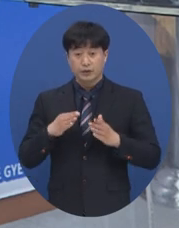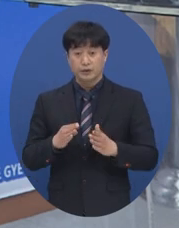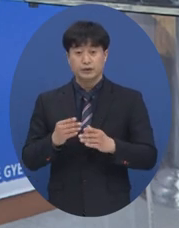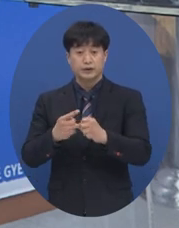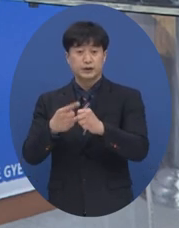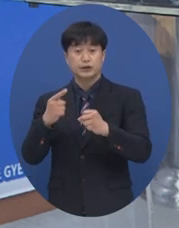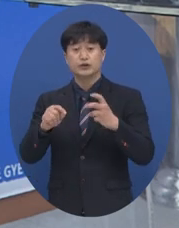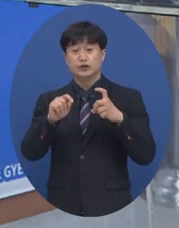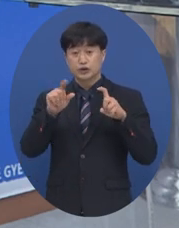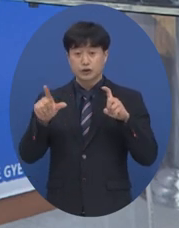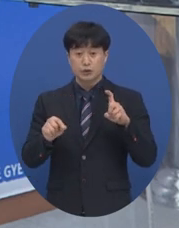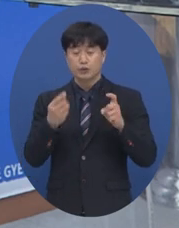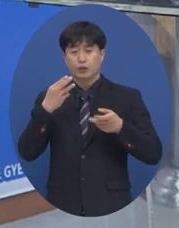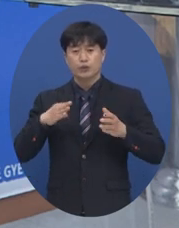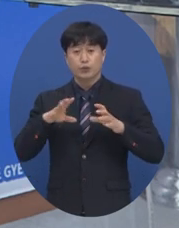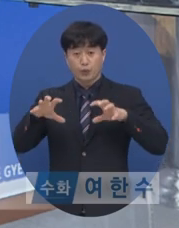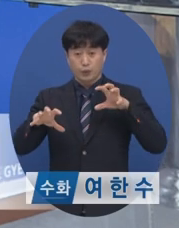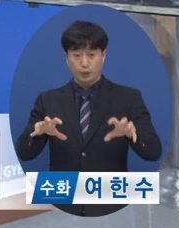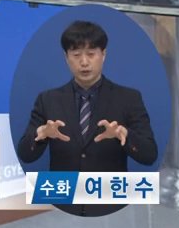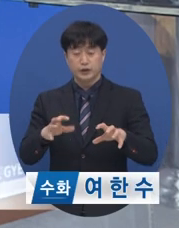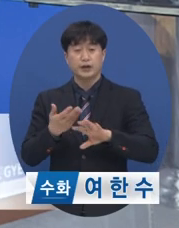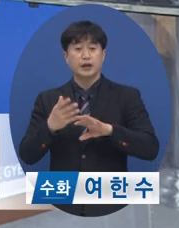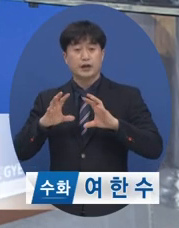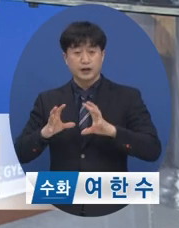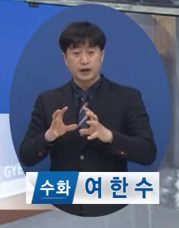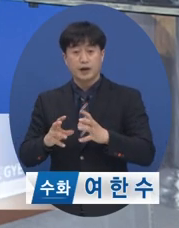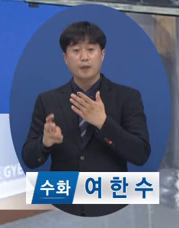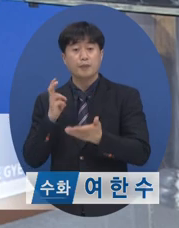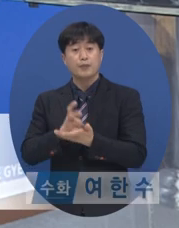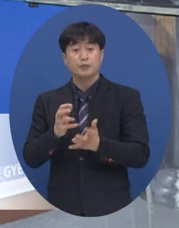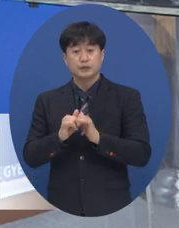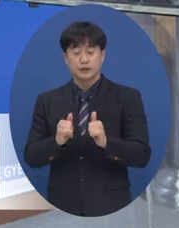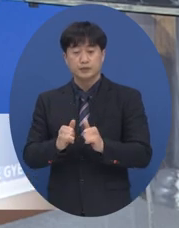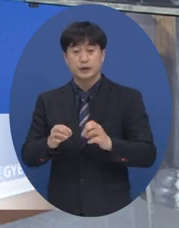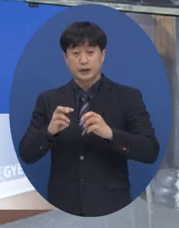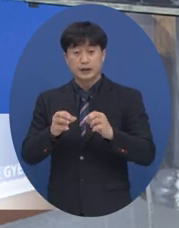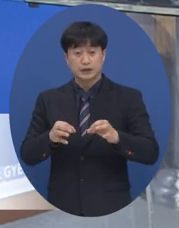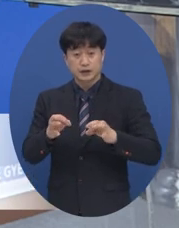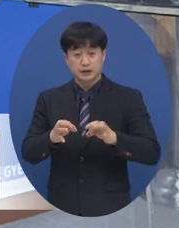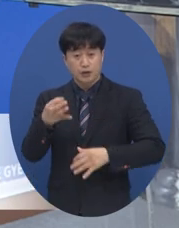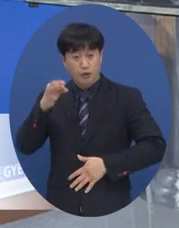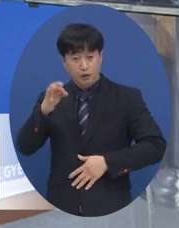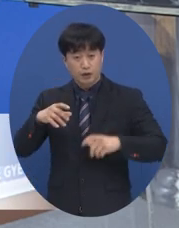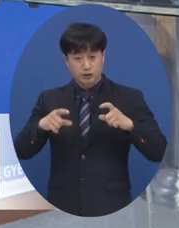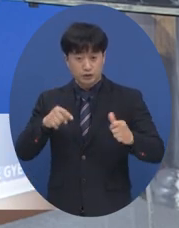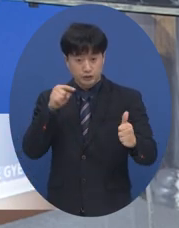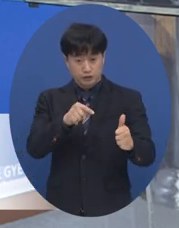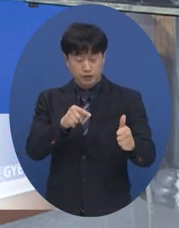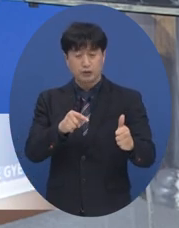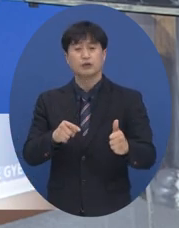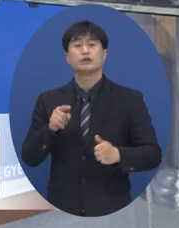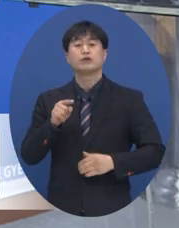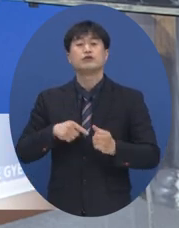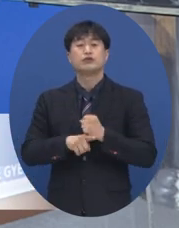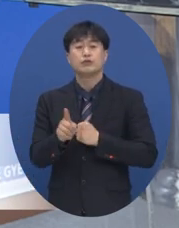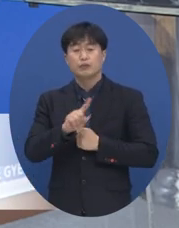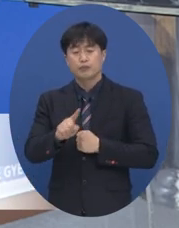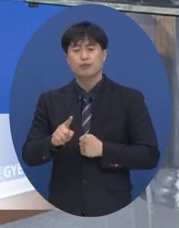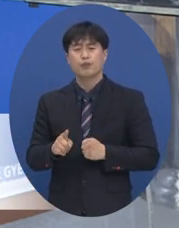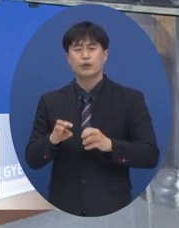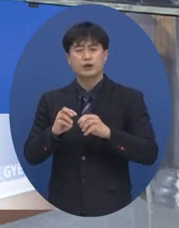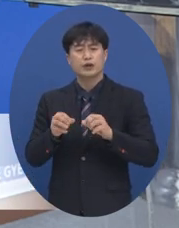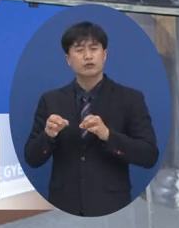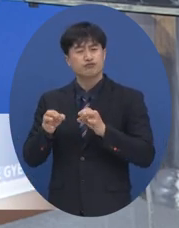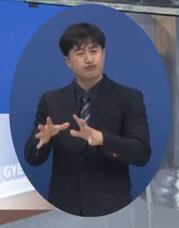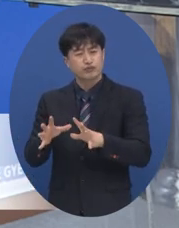경기도는 지난해 10월 도 전역을 외국인 법인 토지거래 허가구역으로 지정했습니다. 이는 외국인과 법인의 부동산 투기를 막기